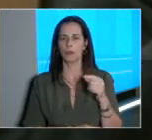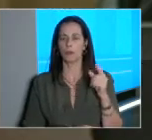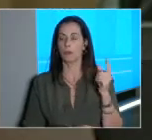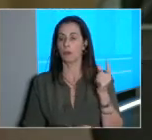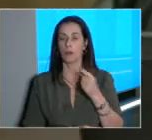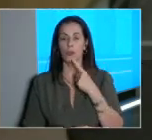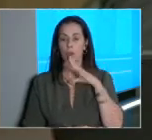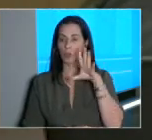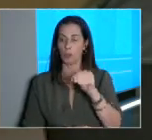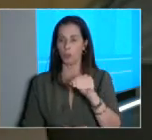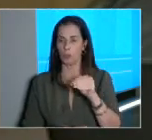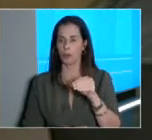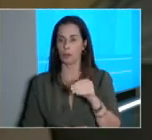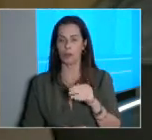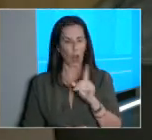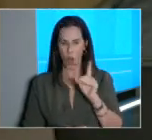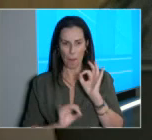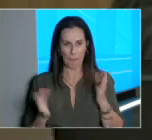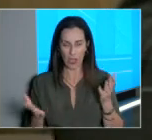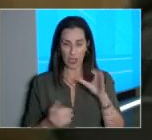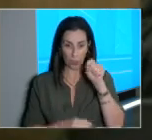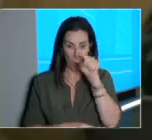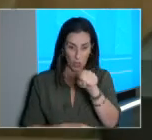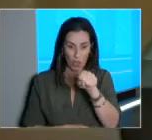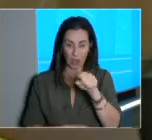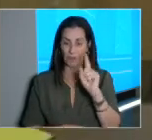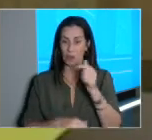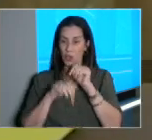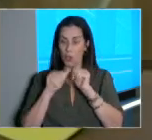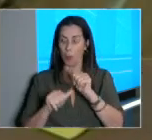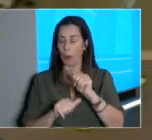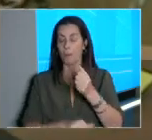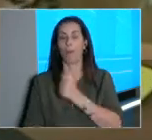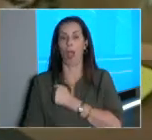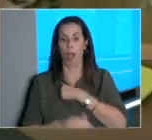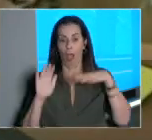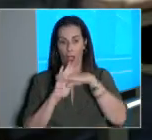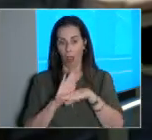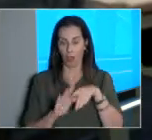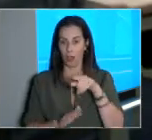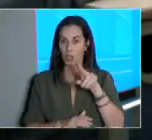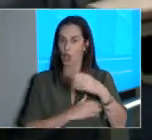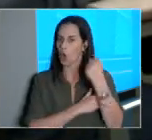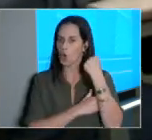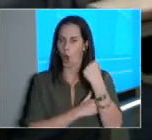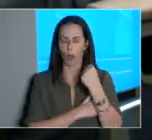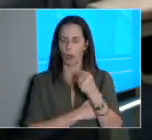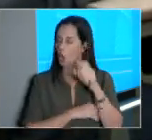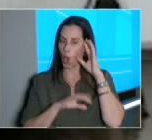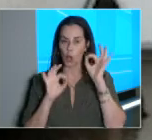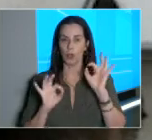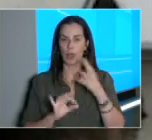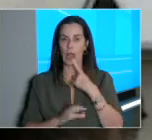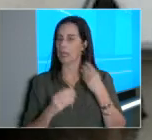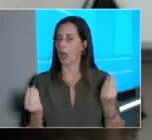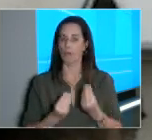לא שסותמים את הפה ולא נעליים, זאת אומרת, סמוטריץ' ובכלל תומכי מדינת ההלכה, מה שנקרא, יש להם כוח בלתי פרופורציונלי להגיד